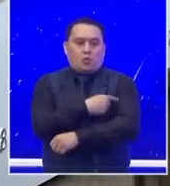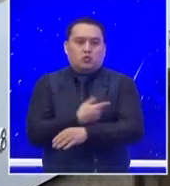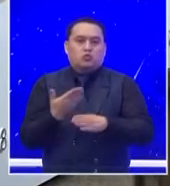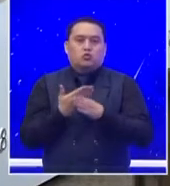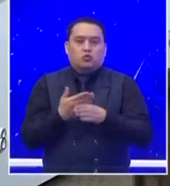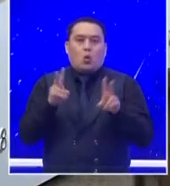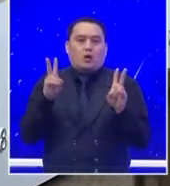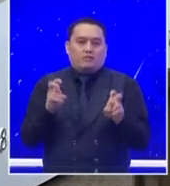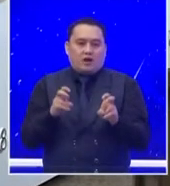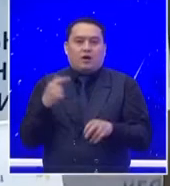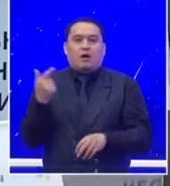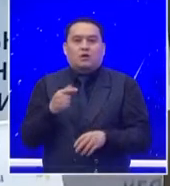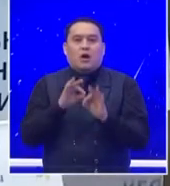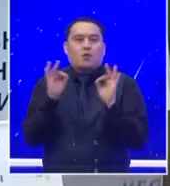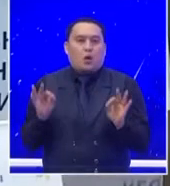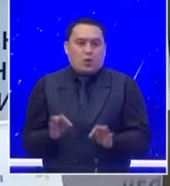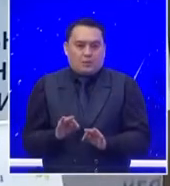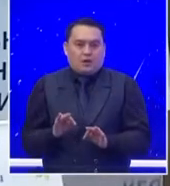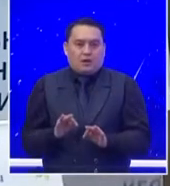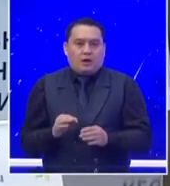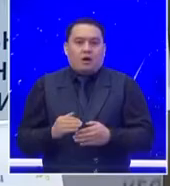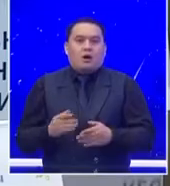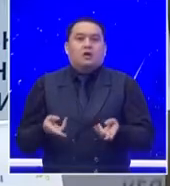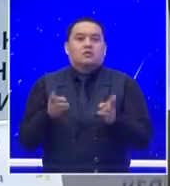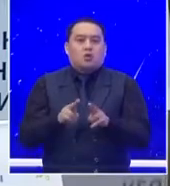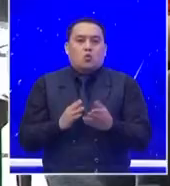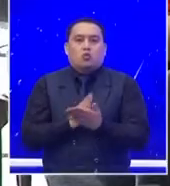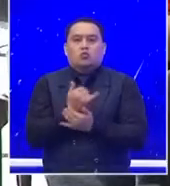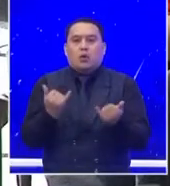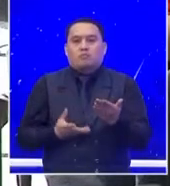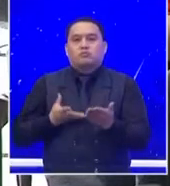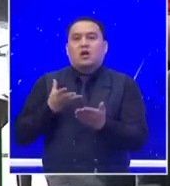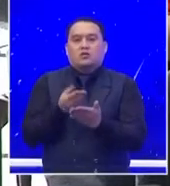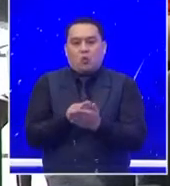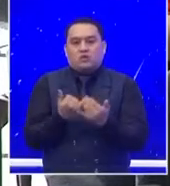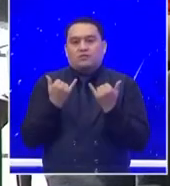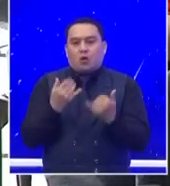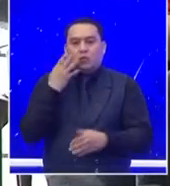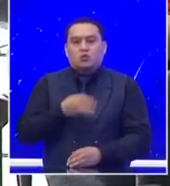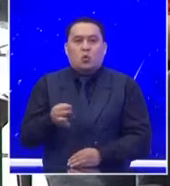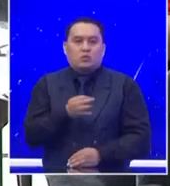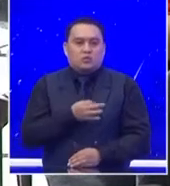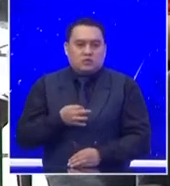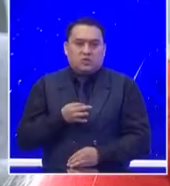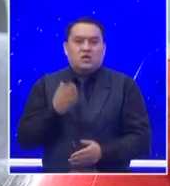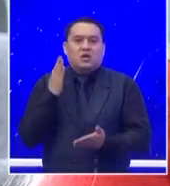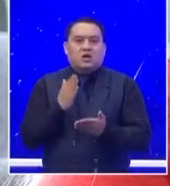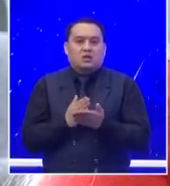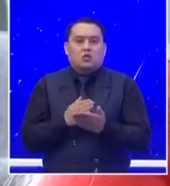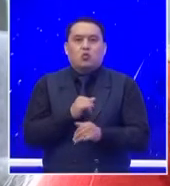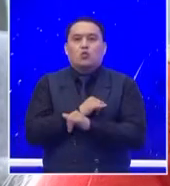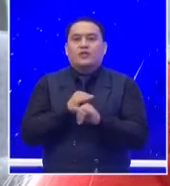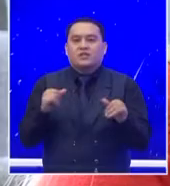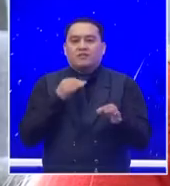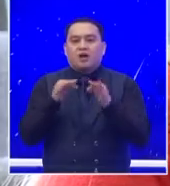медпомощь только в рамках гарантированного объема. Остальные услуги на платной основе. На сегодня в Алматинской области наблюдается